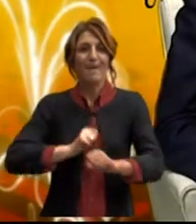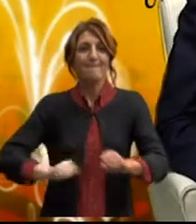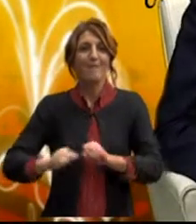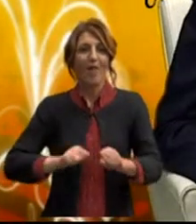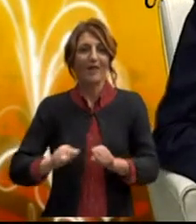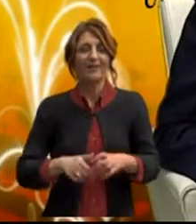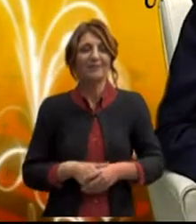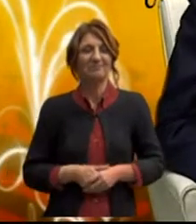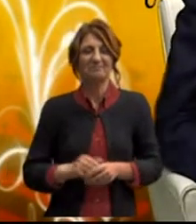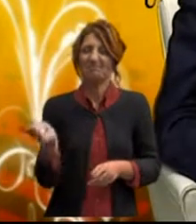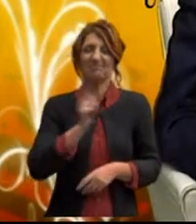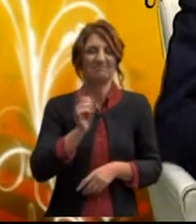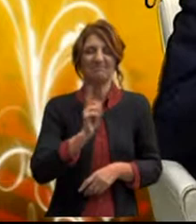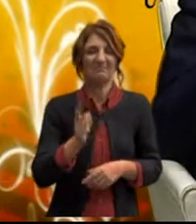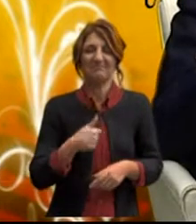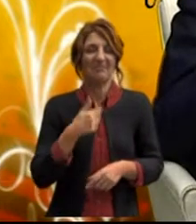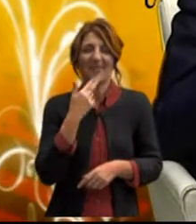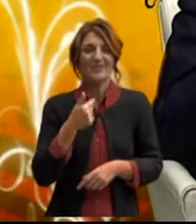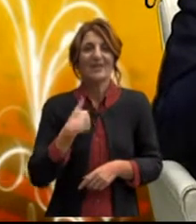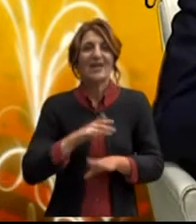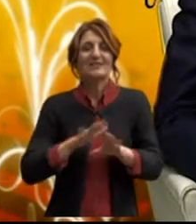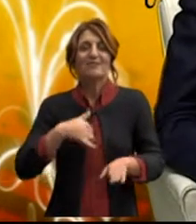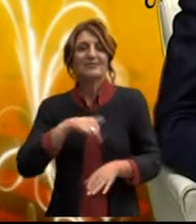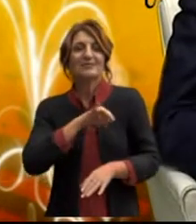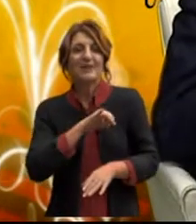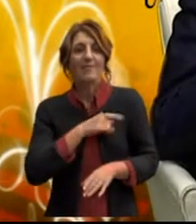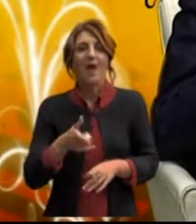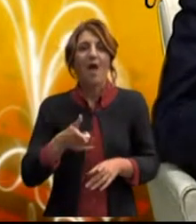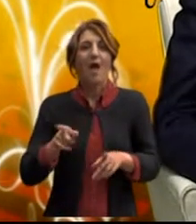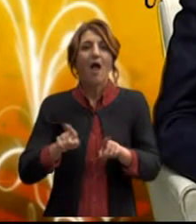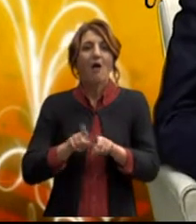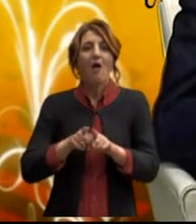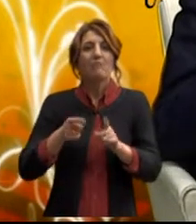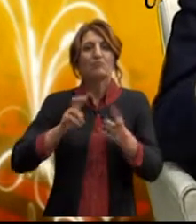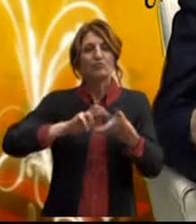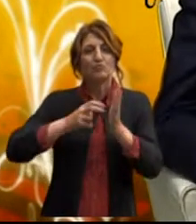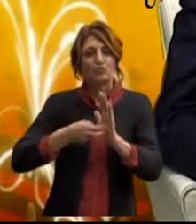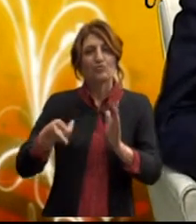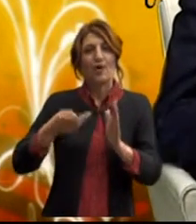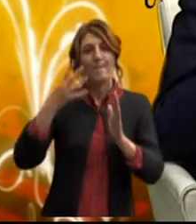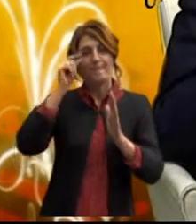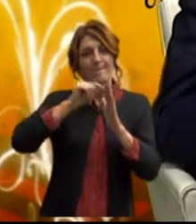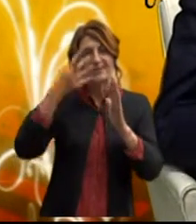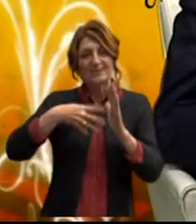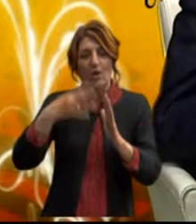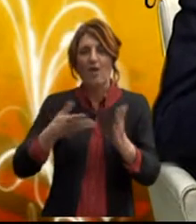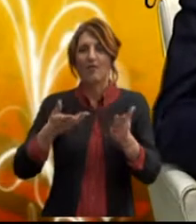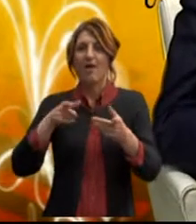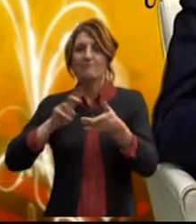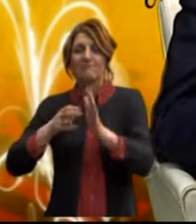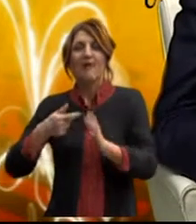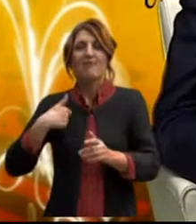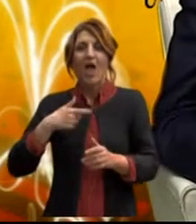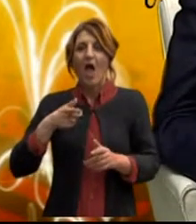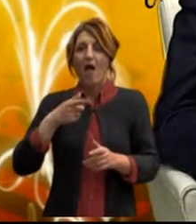samo stručno, dakle mene zanima politička psihijatrija, politička psihologija i ljudima koji se aktivno bave politikom